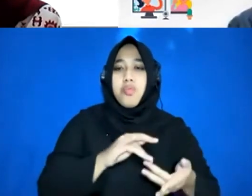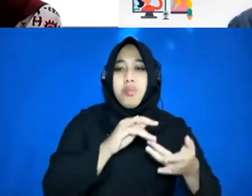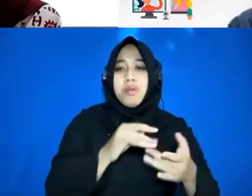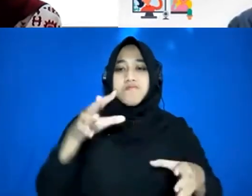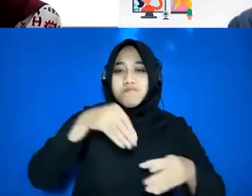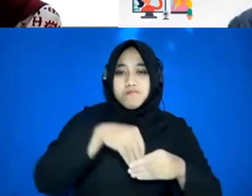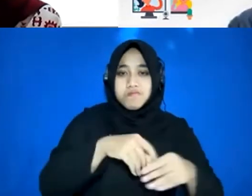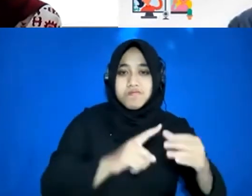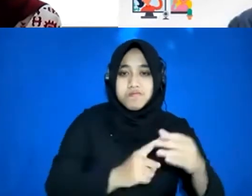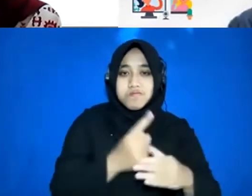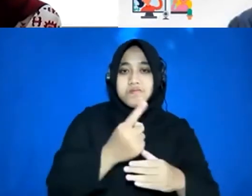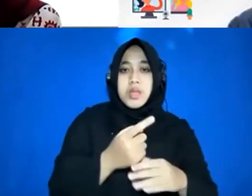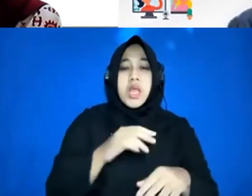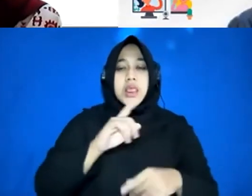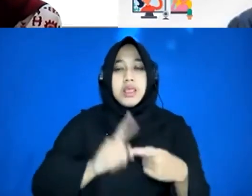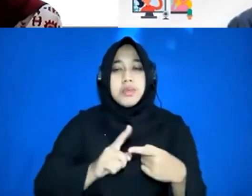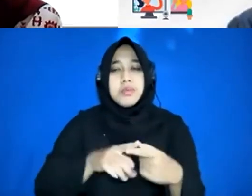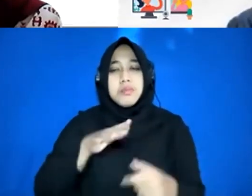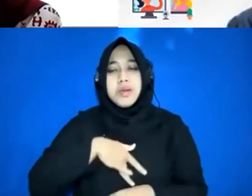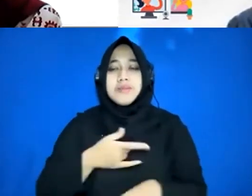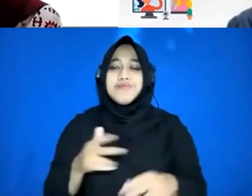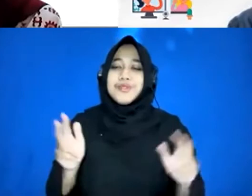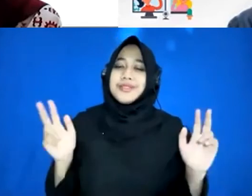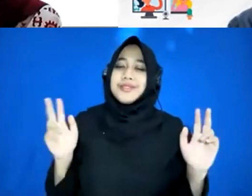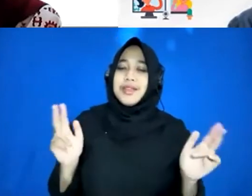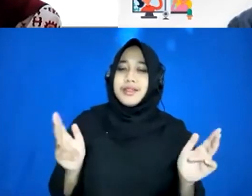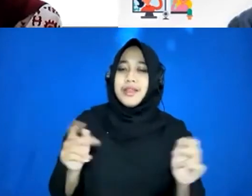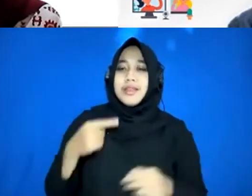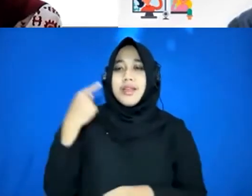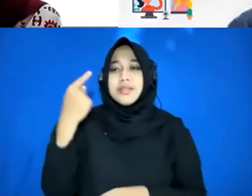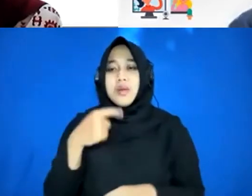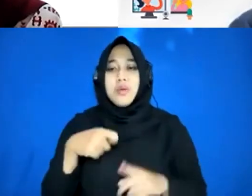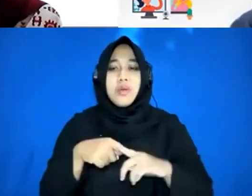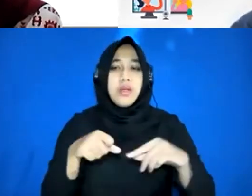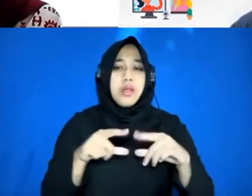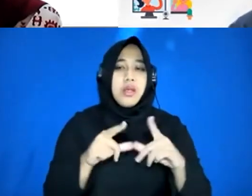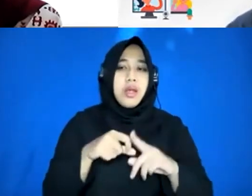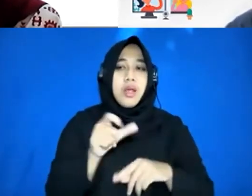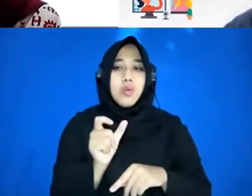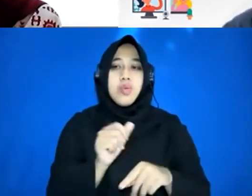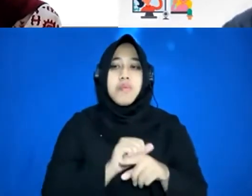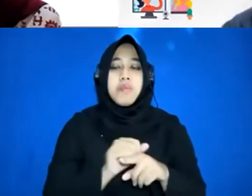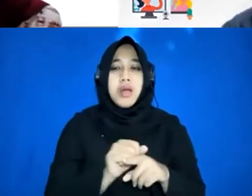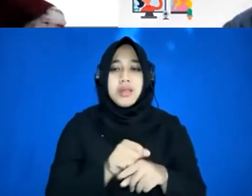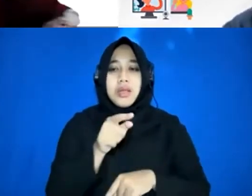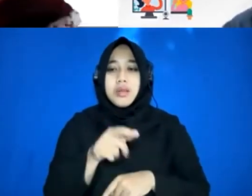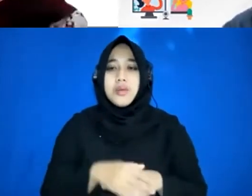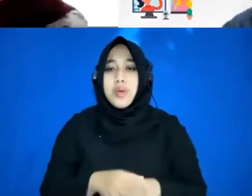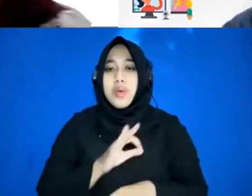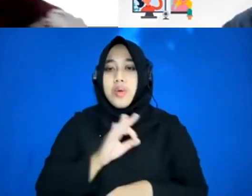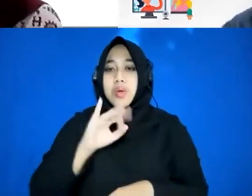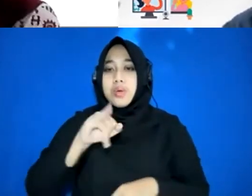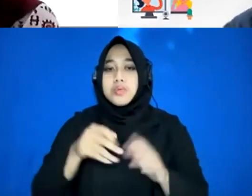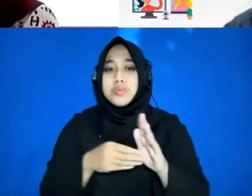sehingga memang teman-teman merasa enjoy saja, nggak selalu kaku dalam prakteknya. Itu, Mbak. Oke, Oke, Mas Jumali.